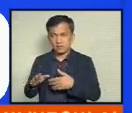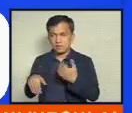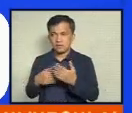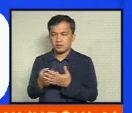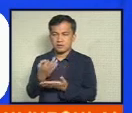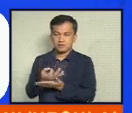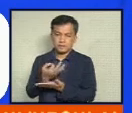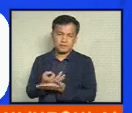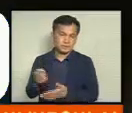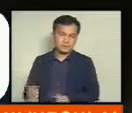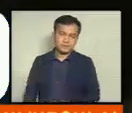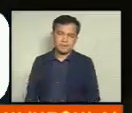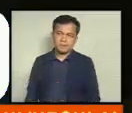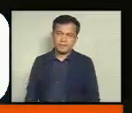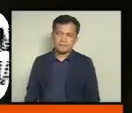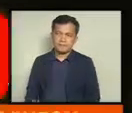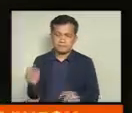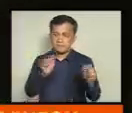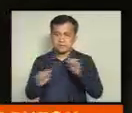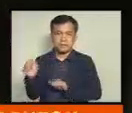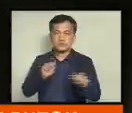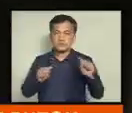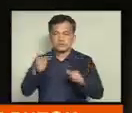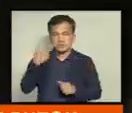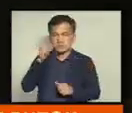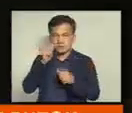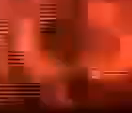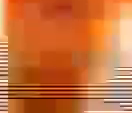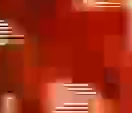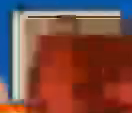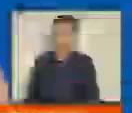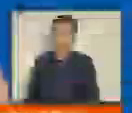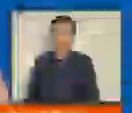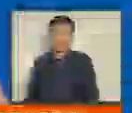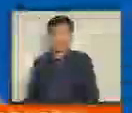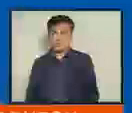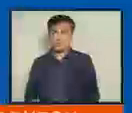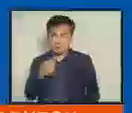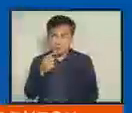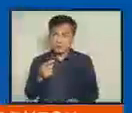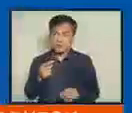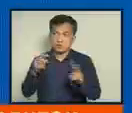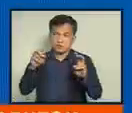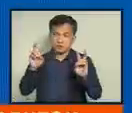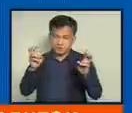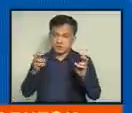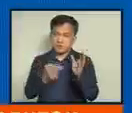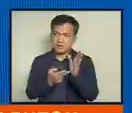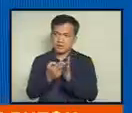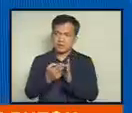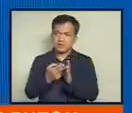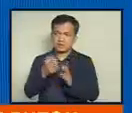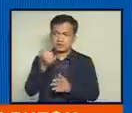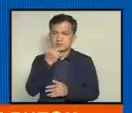pera-pera rin yan. Umaaksyon, Gem Avancenia, News 5. Tinawag na honest